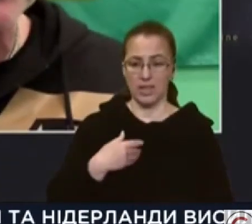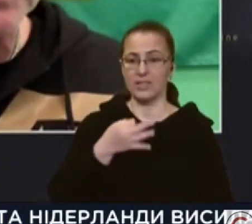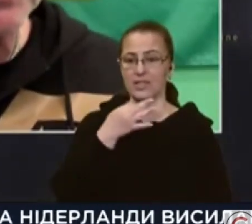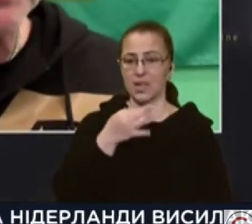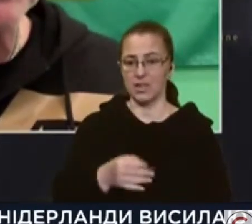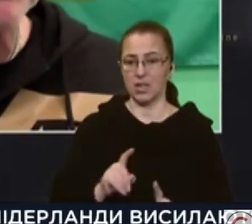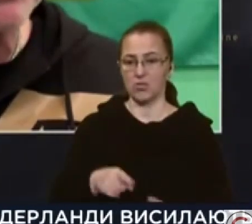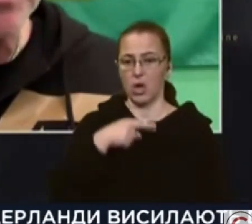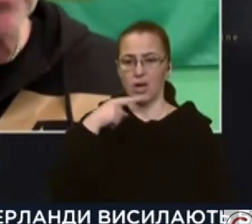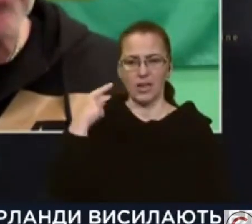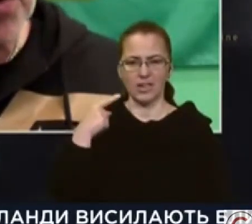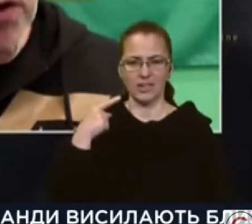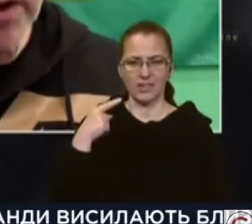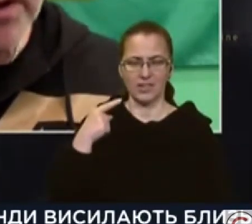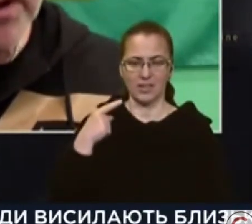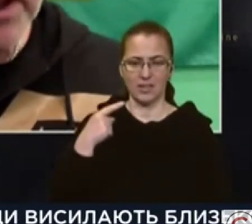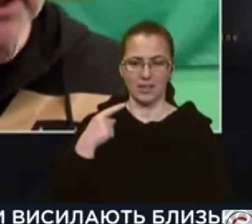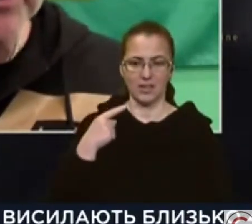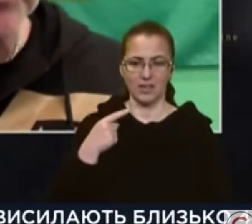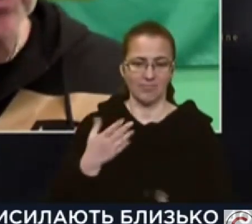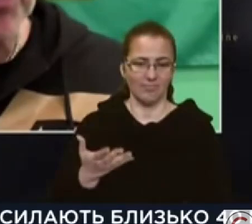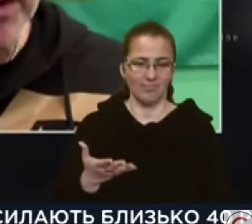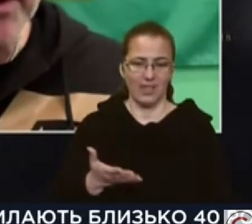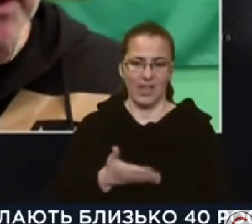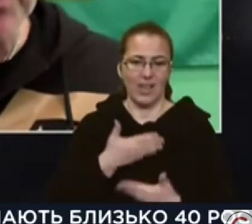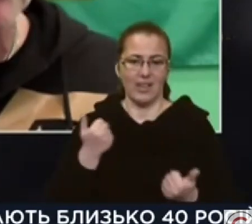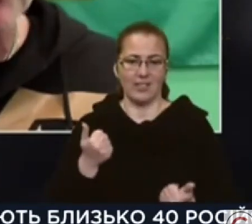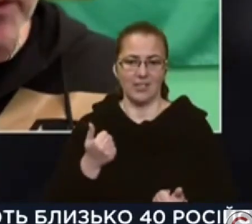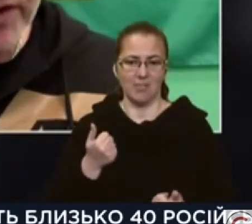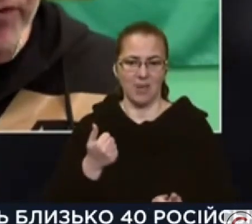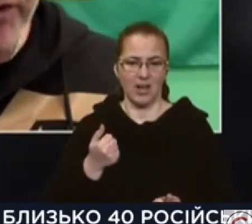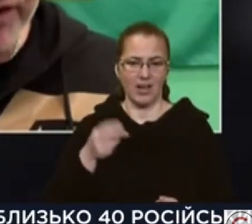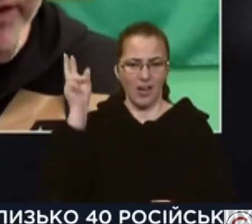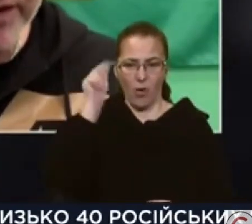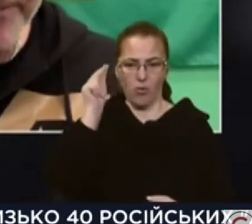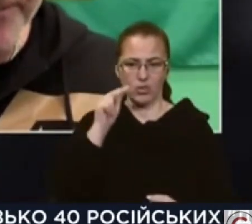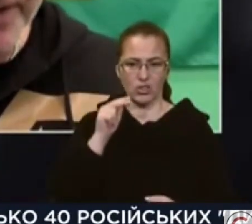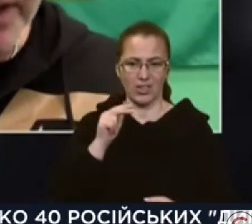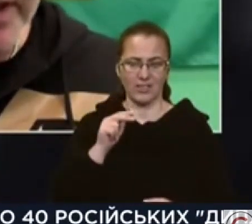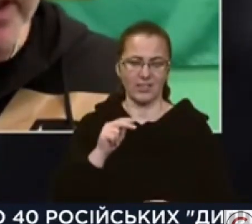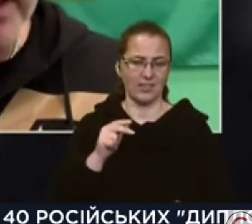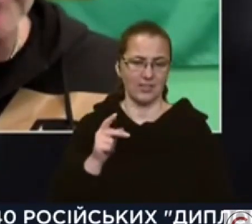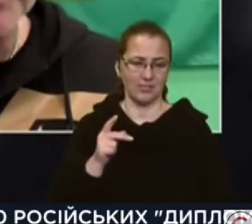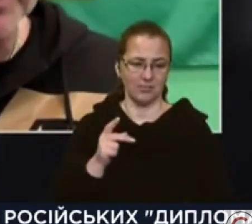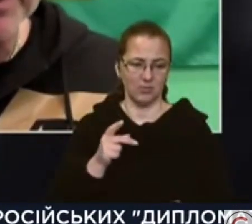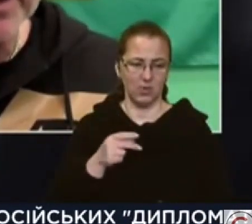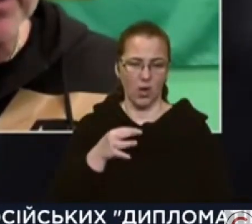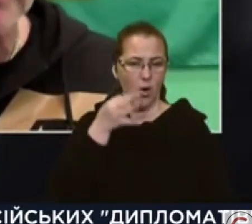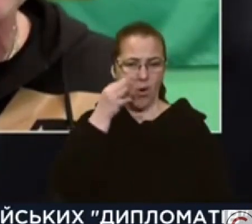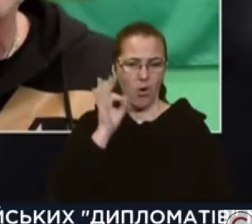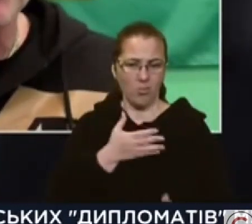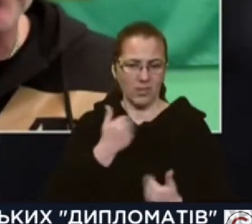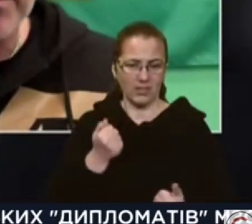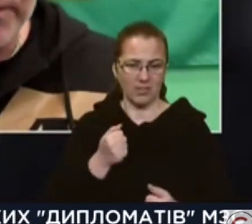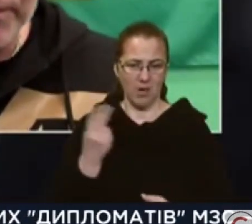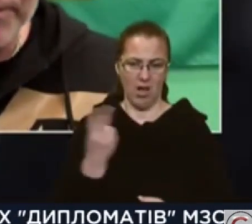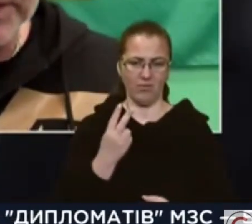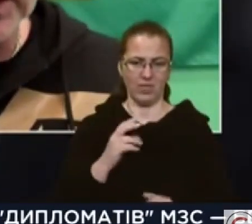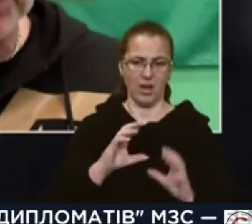что Россия не извлекла урок из Второй мировой войны. И